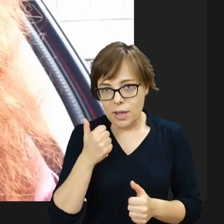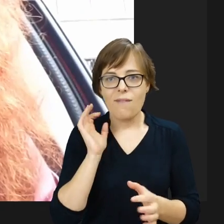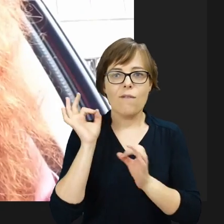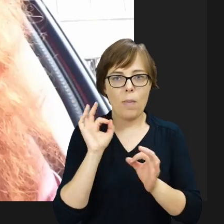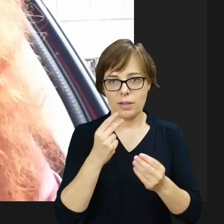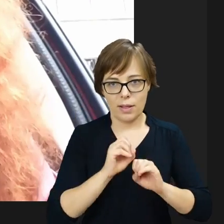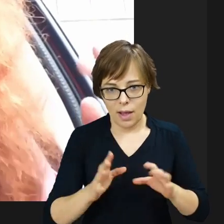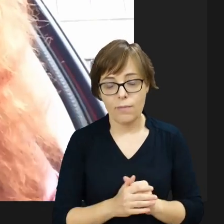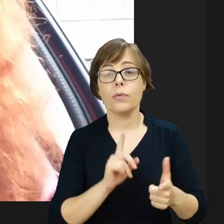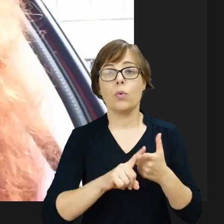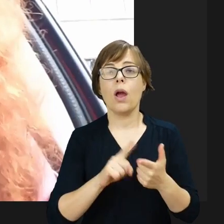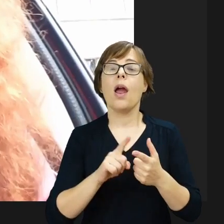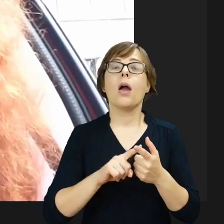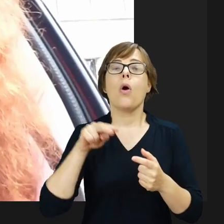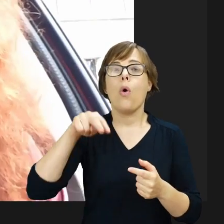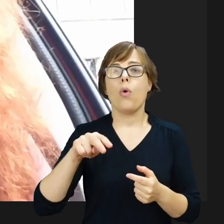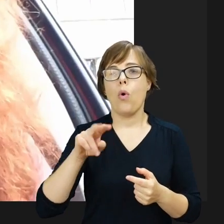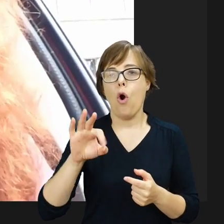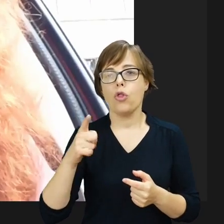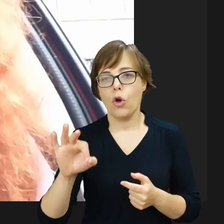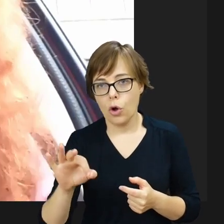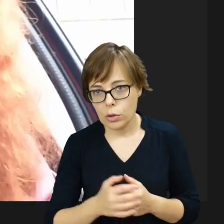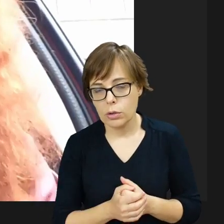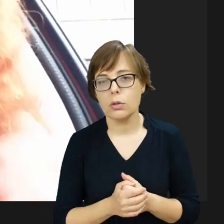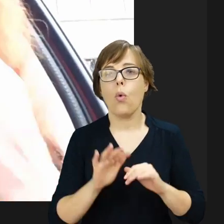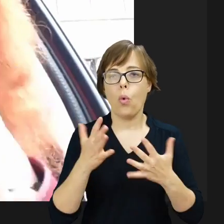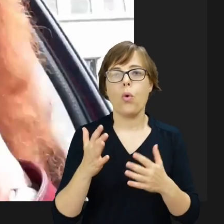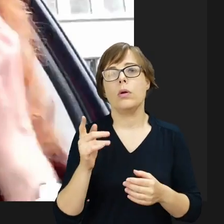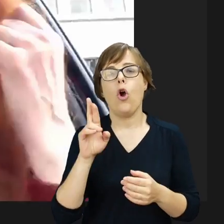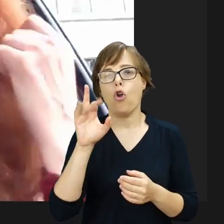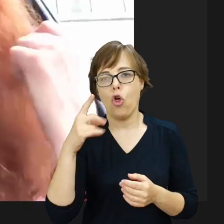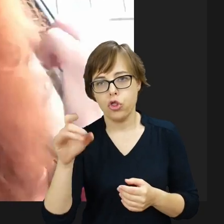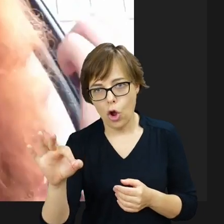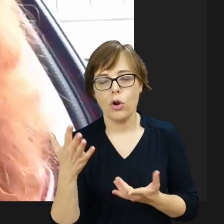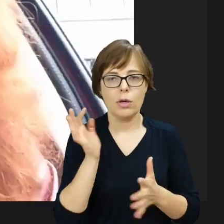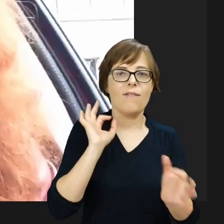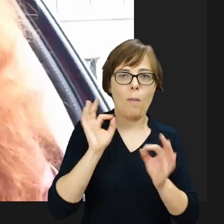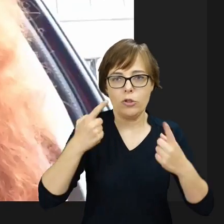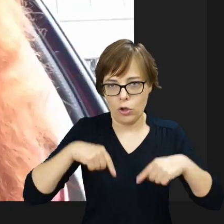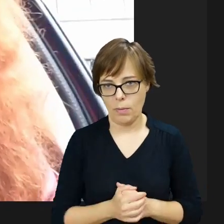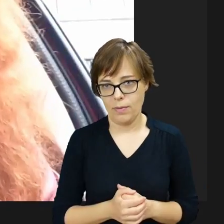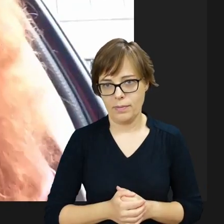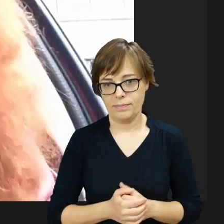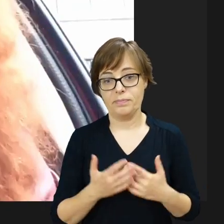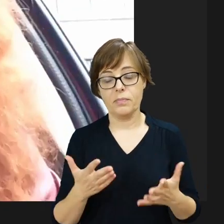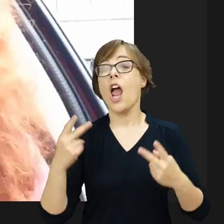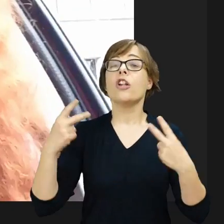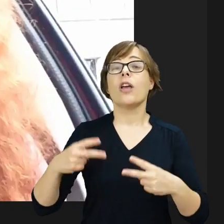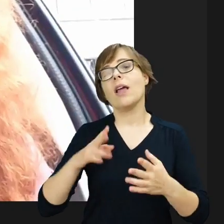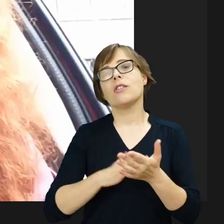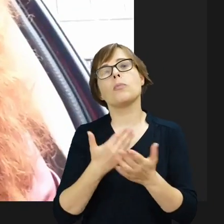danych osobowych, więc wiadomo, dane osobowe chroni. Tak? No, dziennikarz pyta, nie wiem, ile zarabia premier,